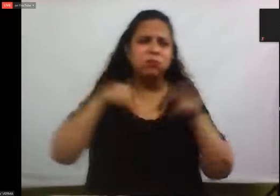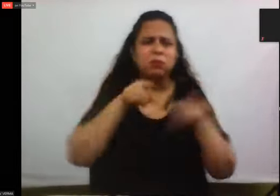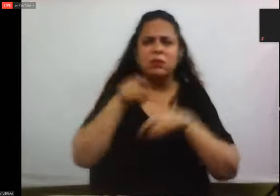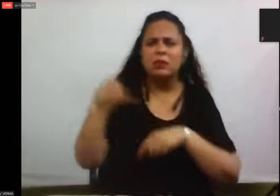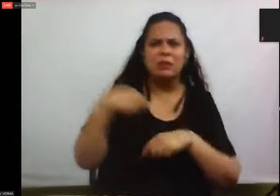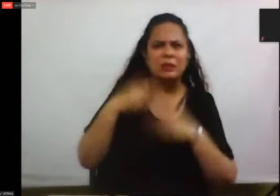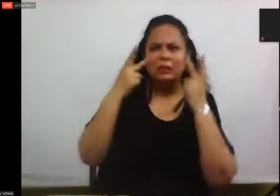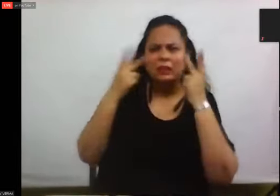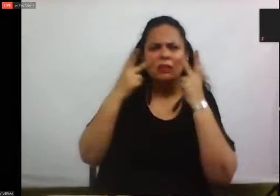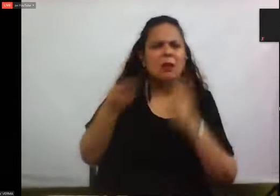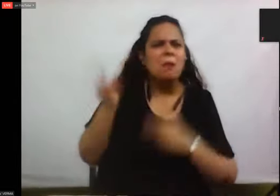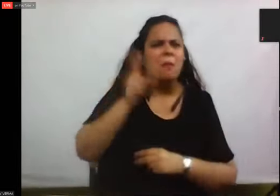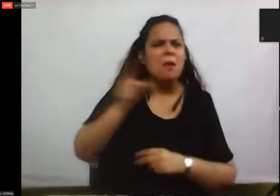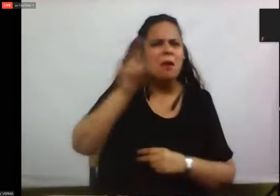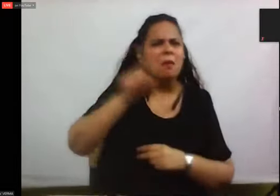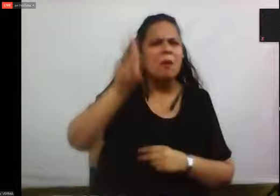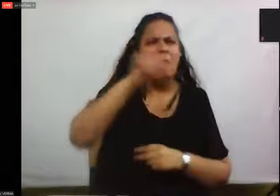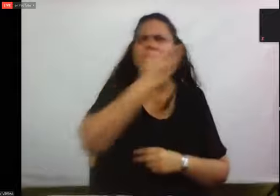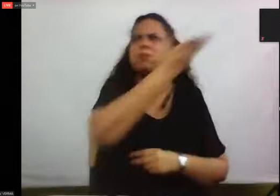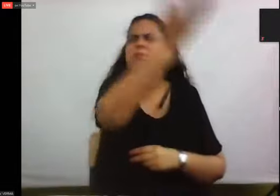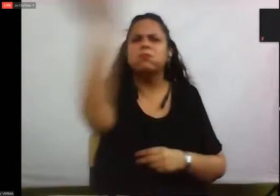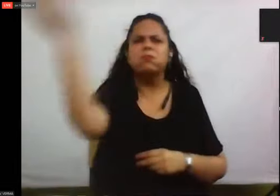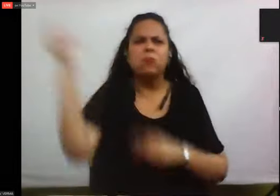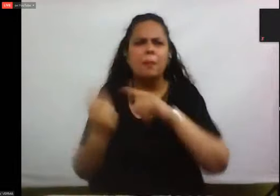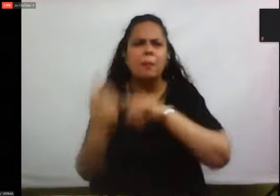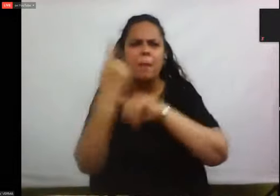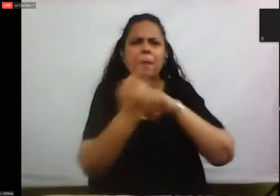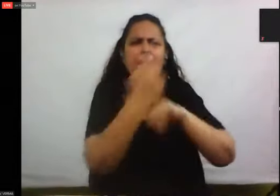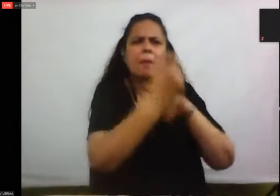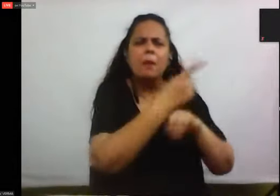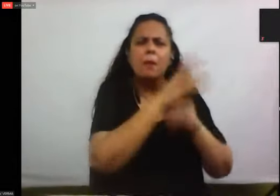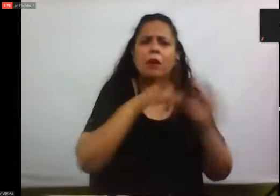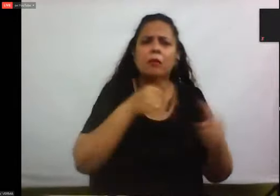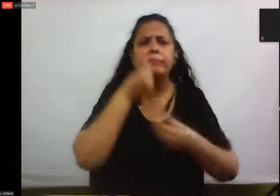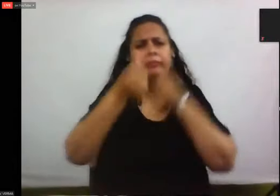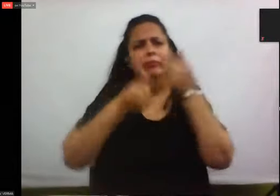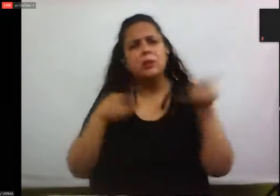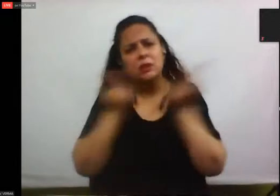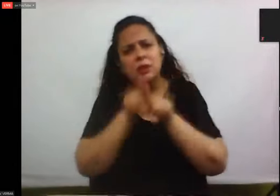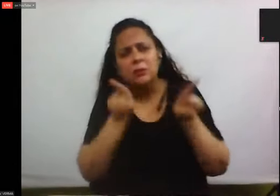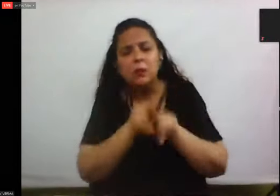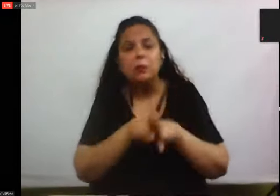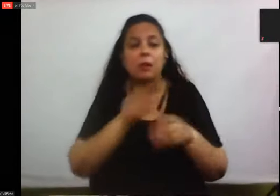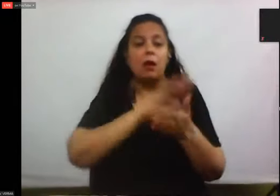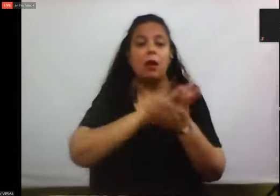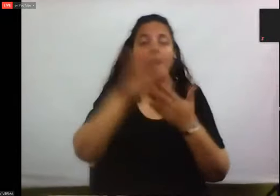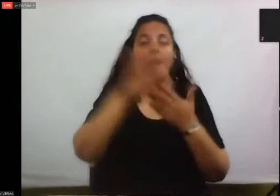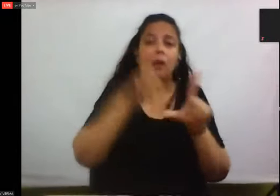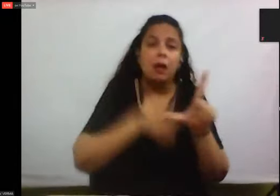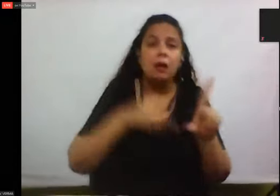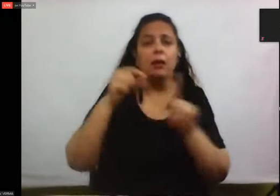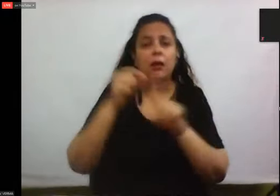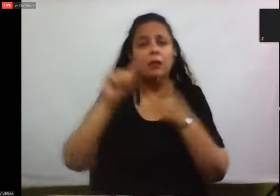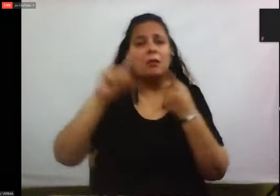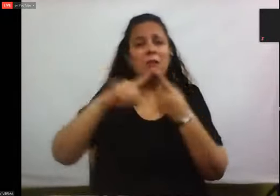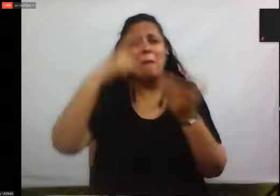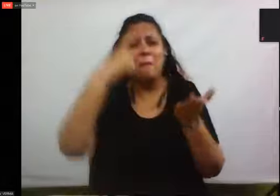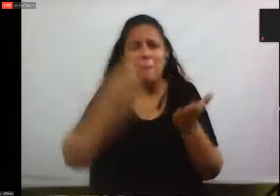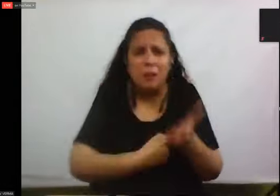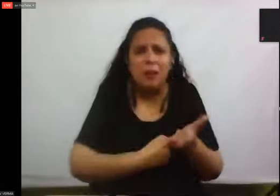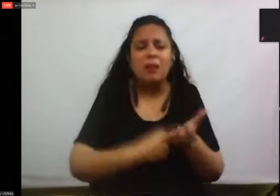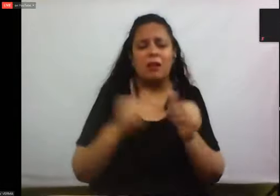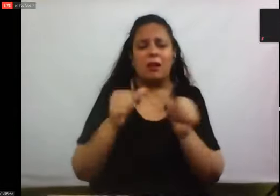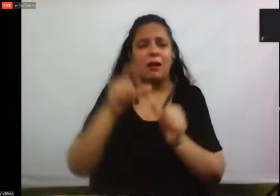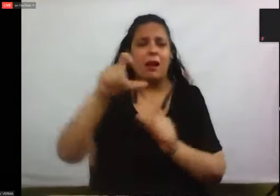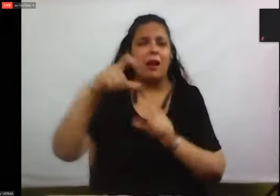फ्रीक्वेंटली इस टर्म को यूज कर रहे हैं. आपको सबसे पहले तो ये देखना होगा किस सिचुएशन वो बच्चा हाइपर